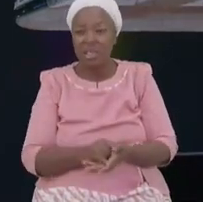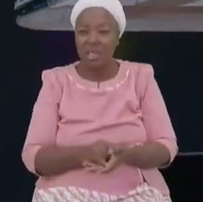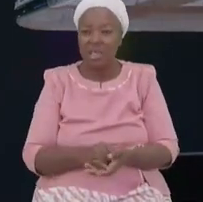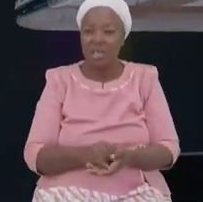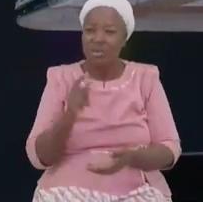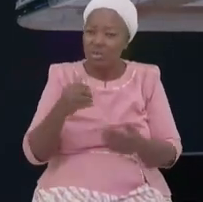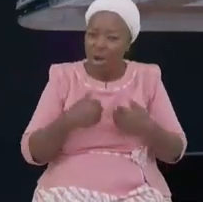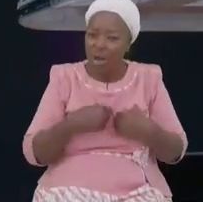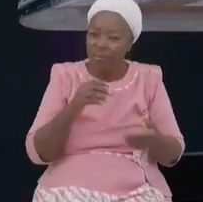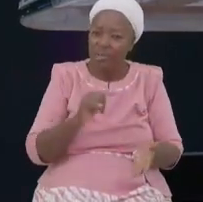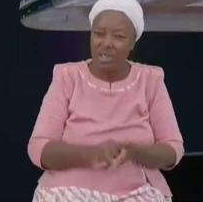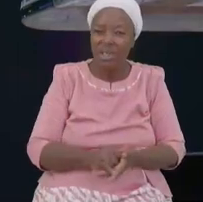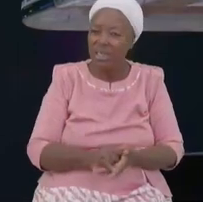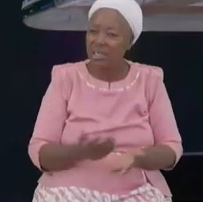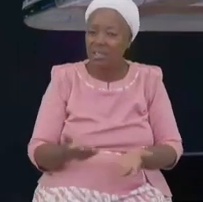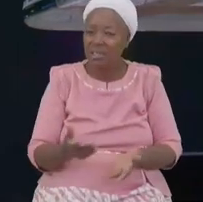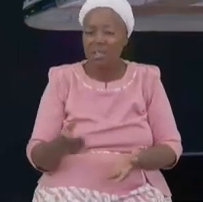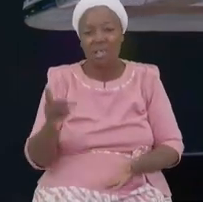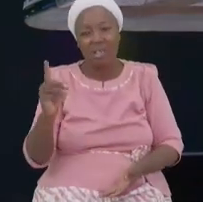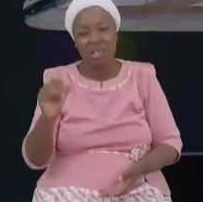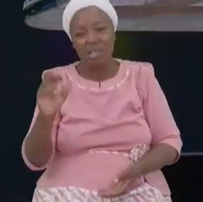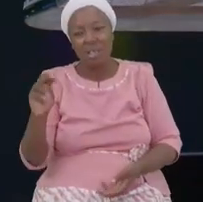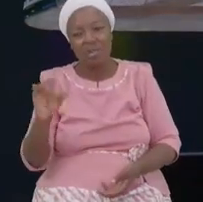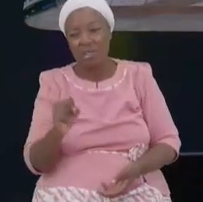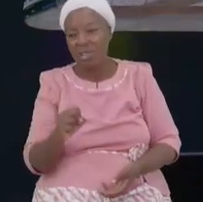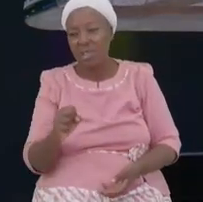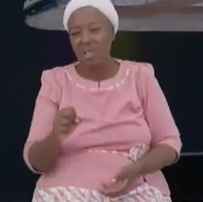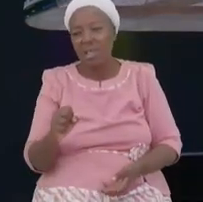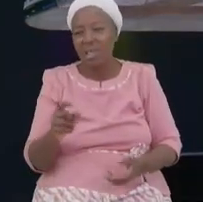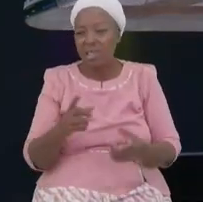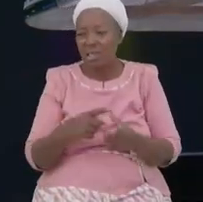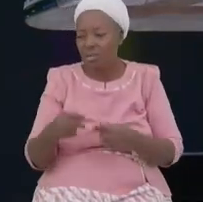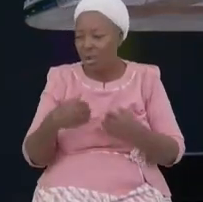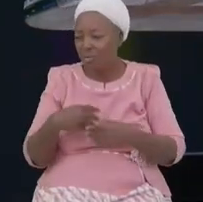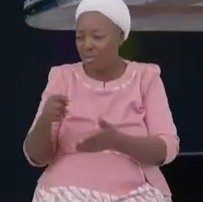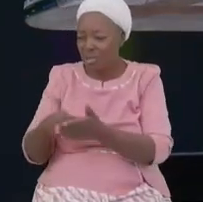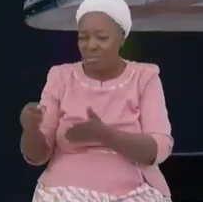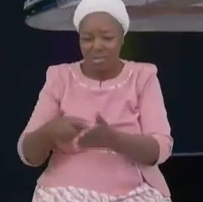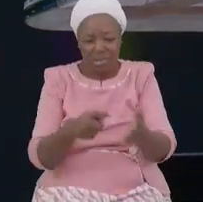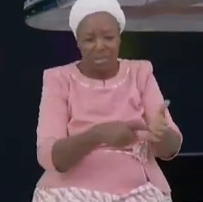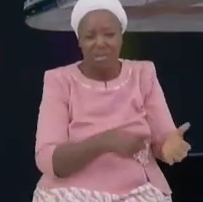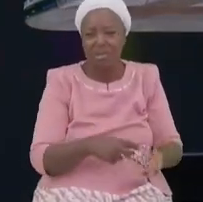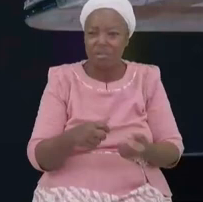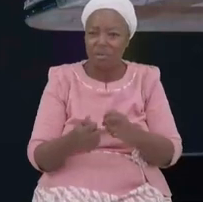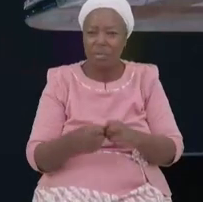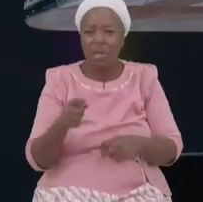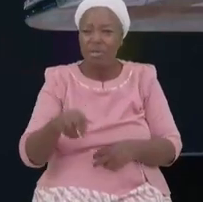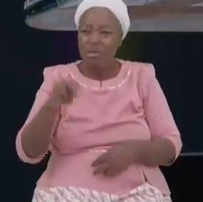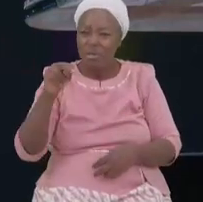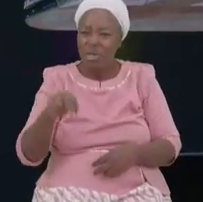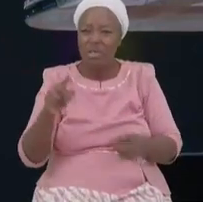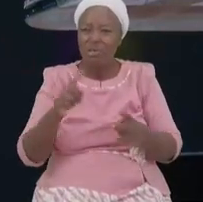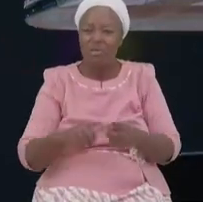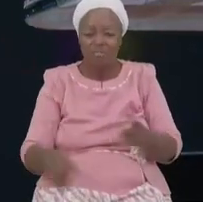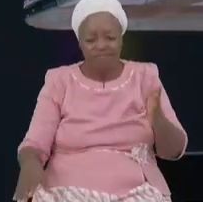Tu es obèse et deuxièmement, tu as le diabète et tu as tel défi. Tu dois donc cesser de